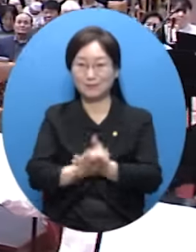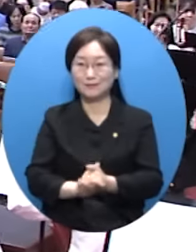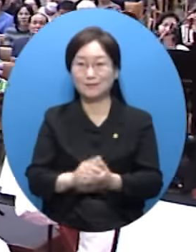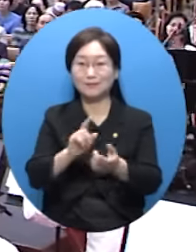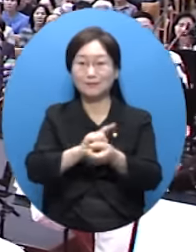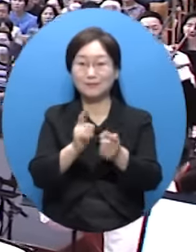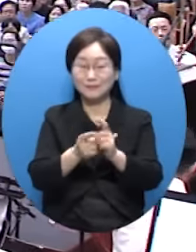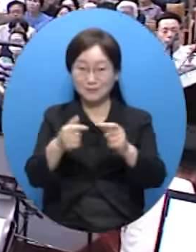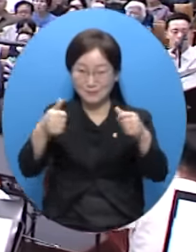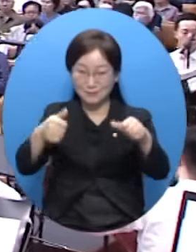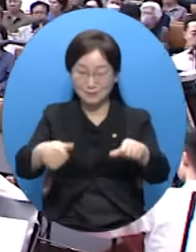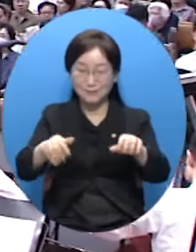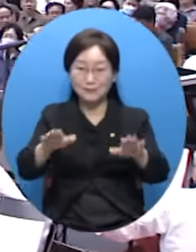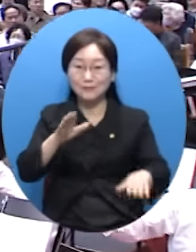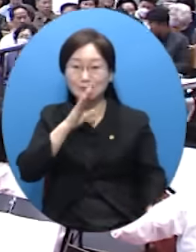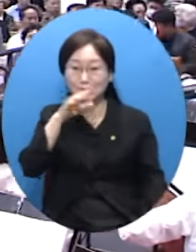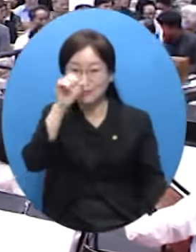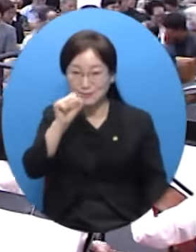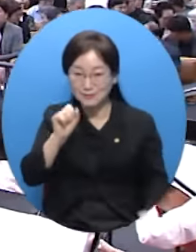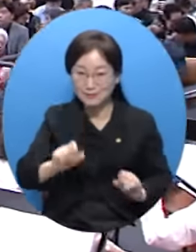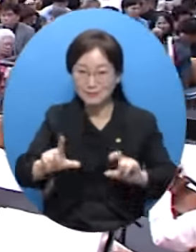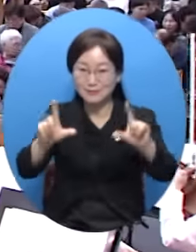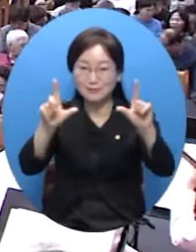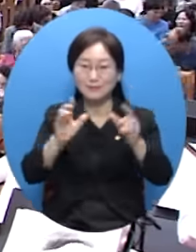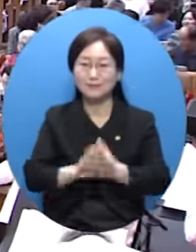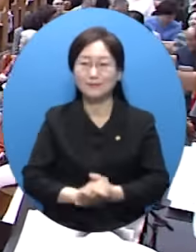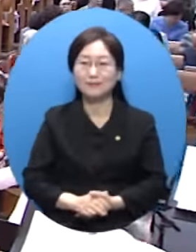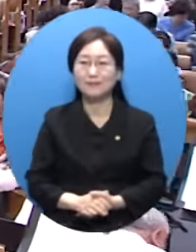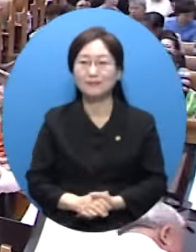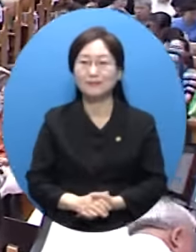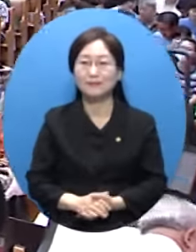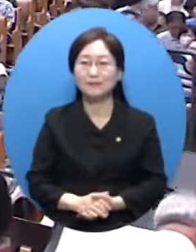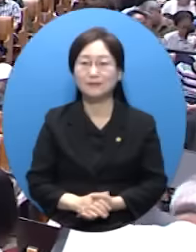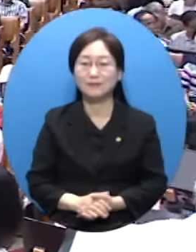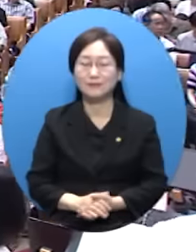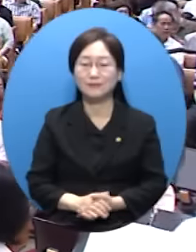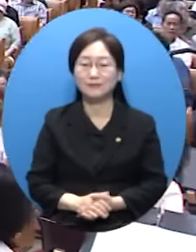인사 나누겠습니다. 오늘은 참으로 좋은 날입니다.